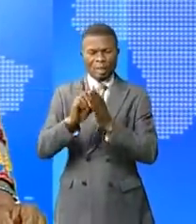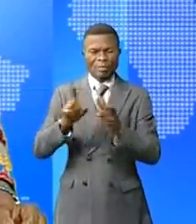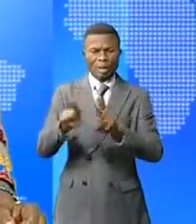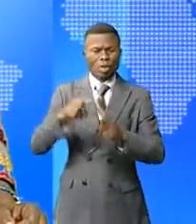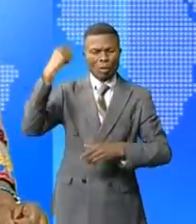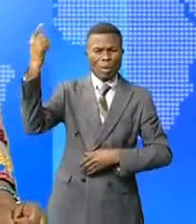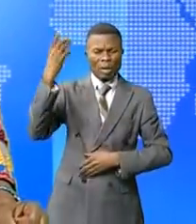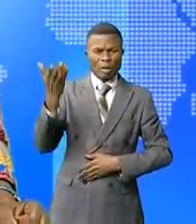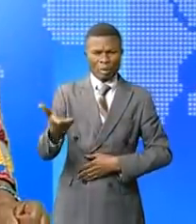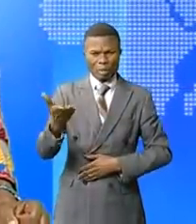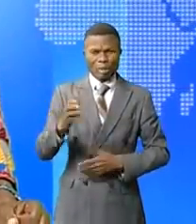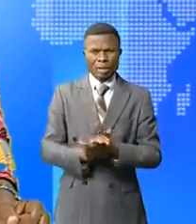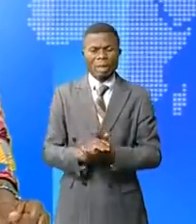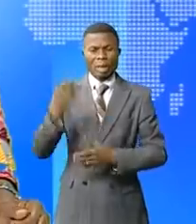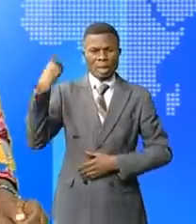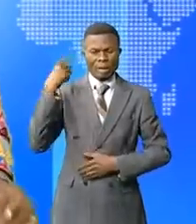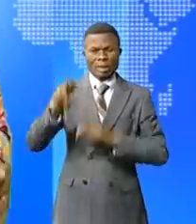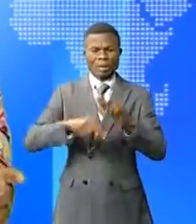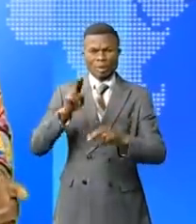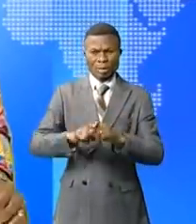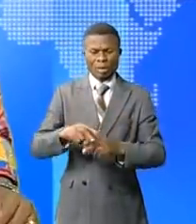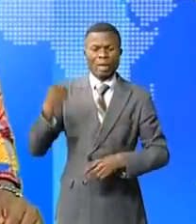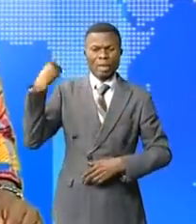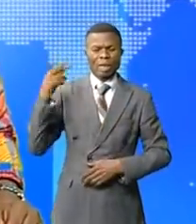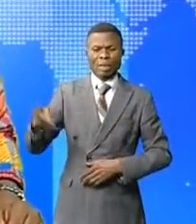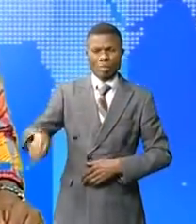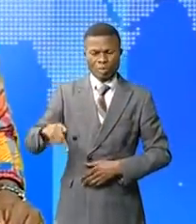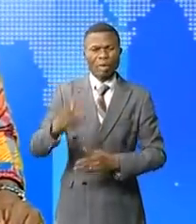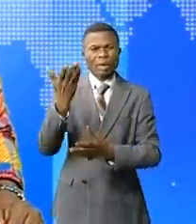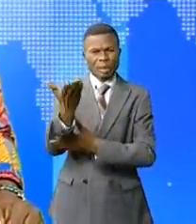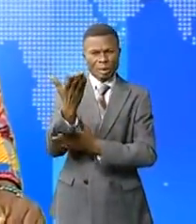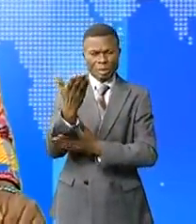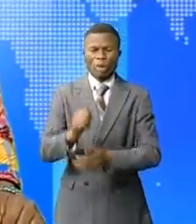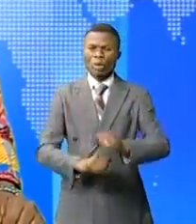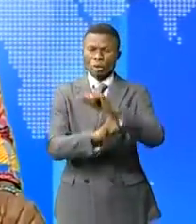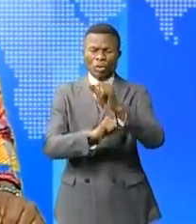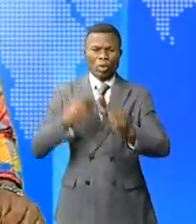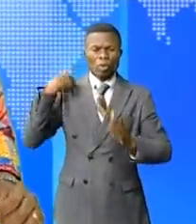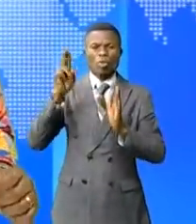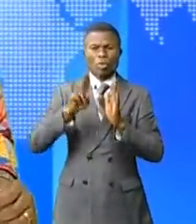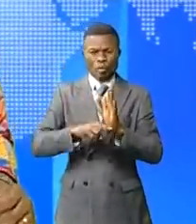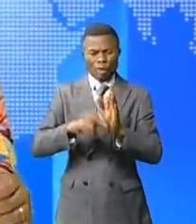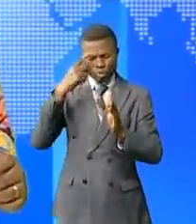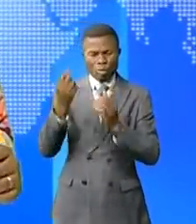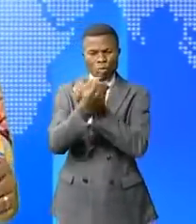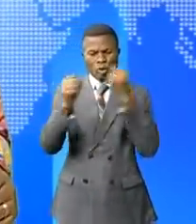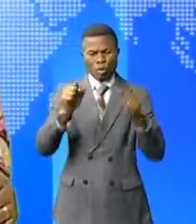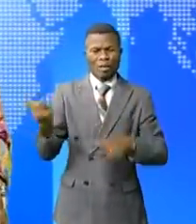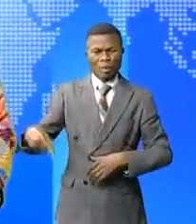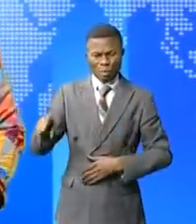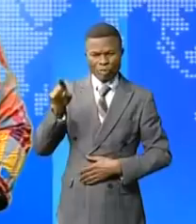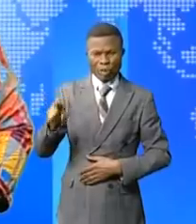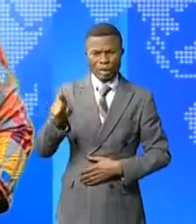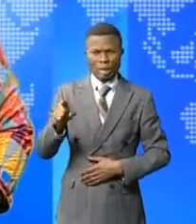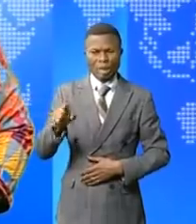du pays. Leurs députés provinciaux sollicitent l'accompagnement du gouvernement pour sortir cette partie du